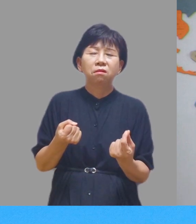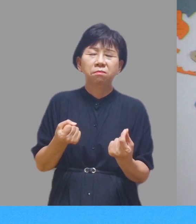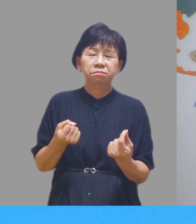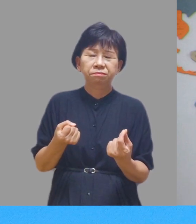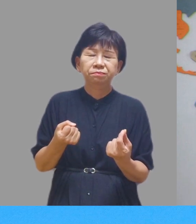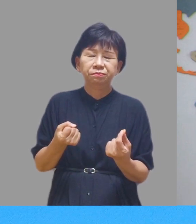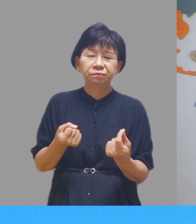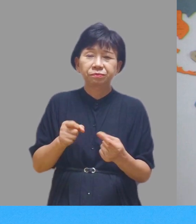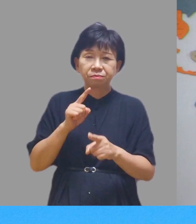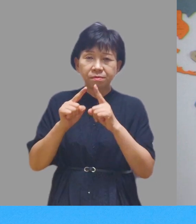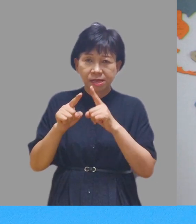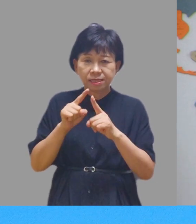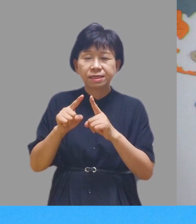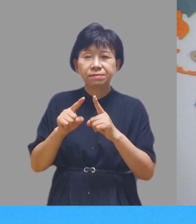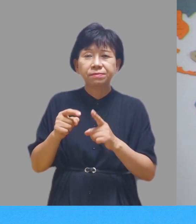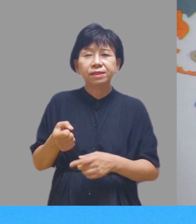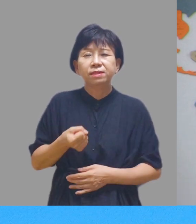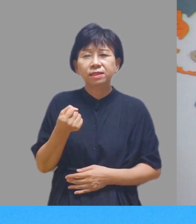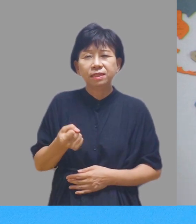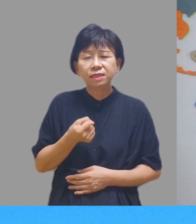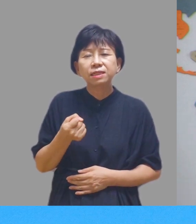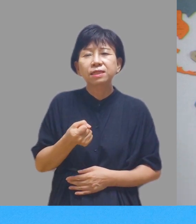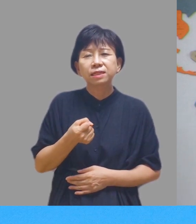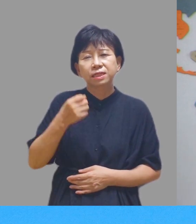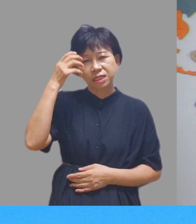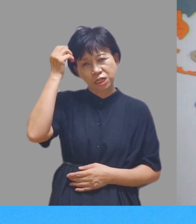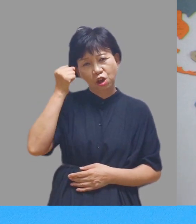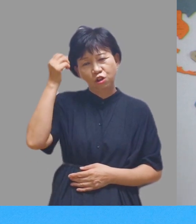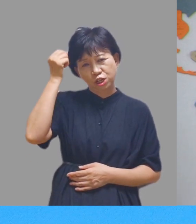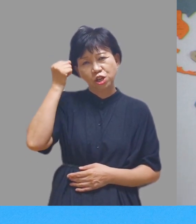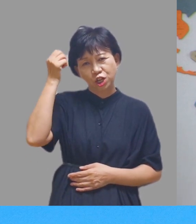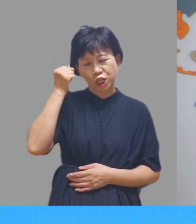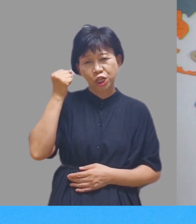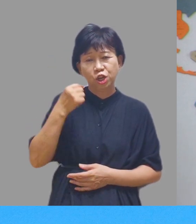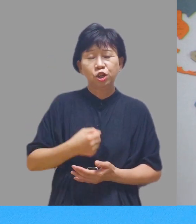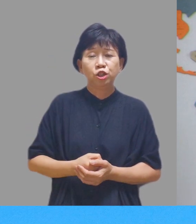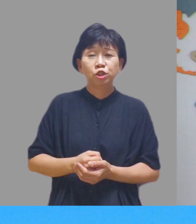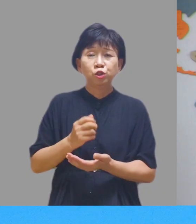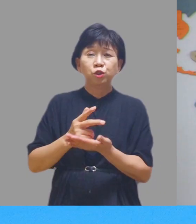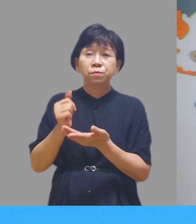곳에 보관하는 거예요. 뭘요? 주의 말씀을